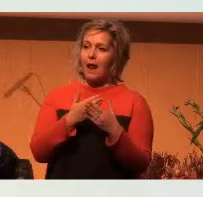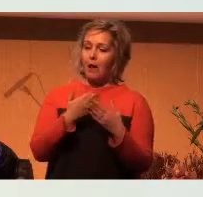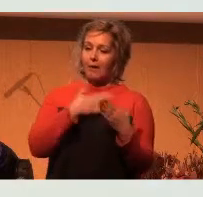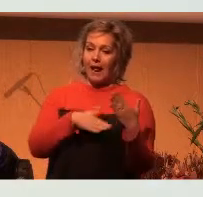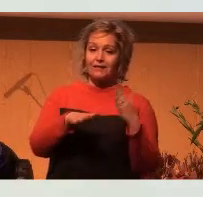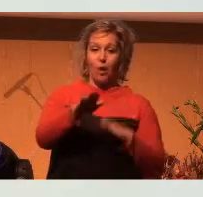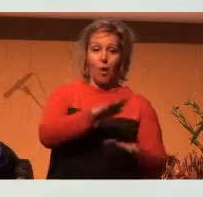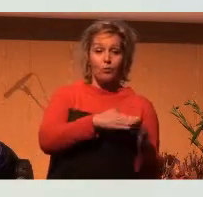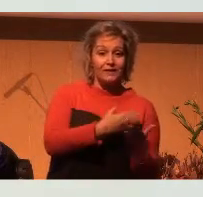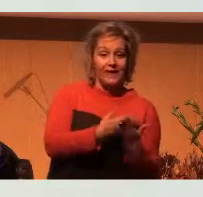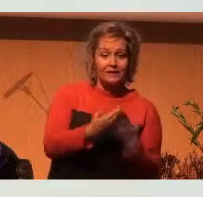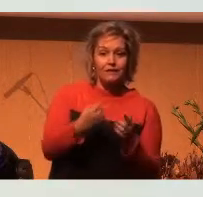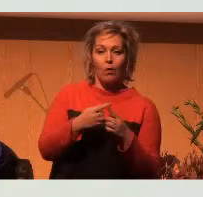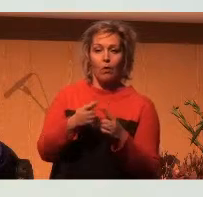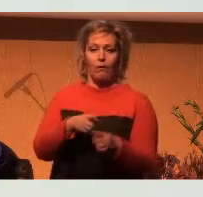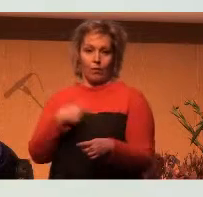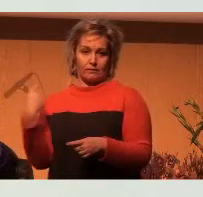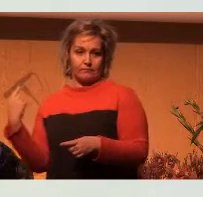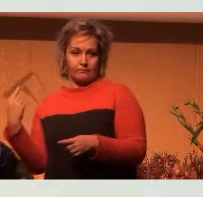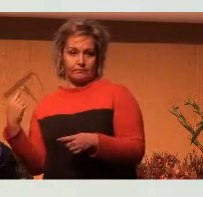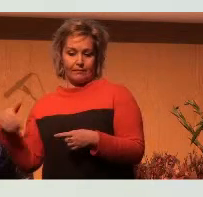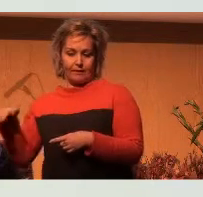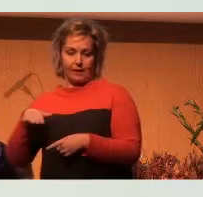helse- og omsorgstjenesten og folk flest.